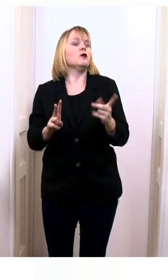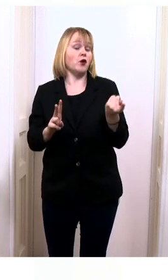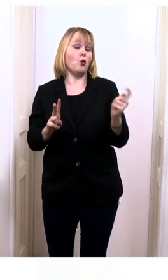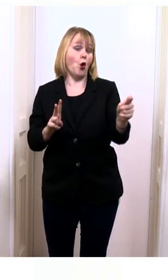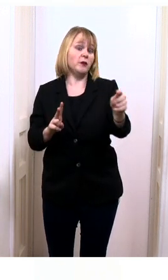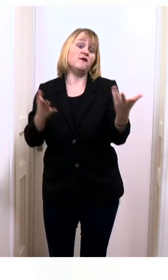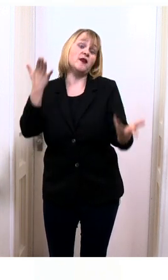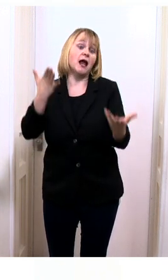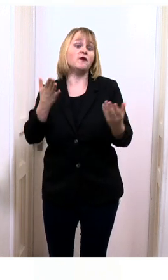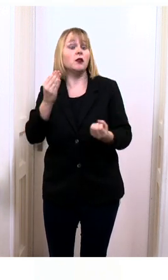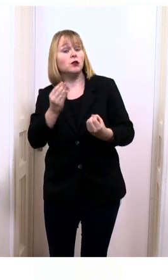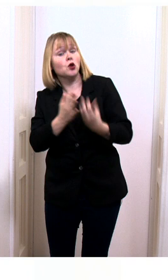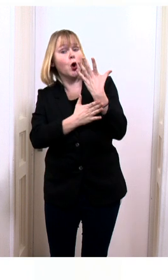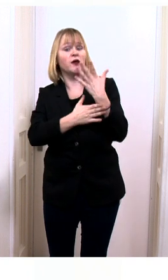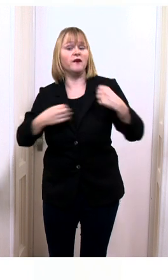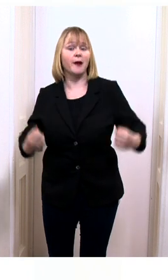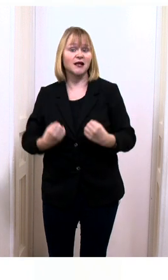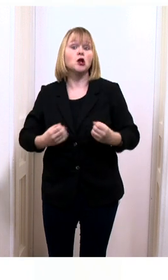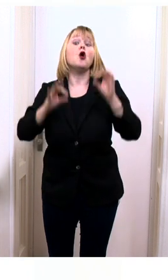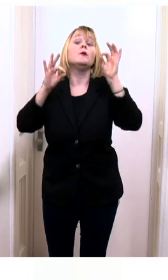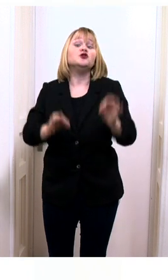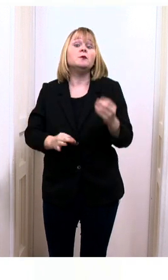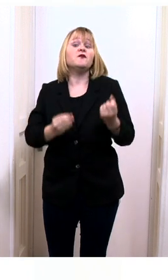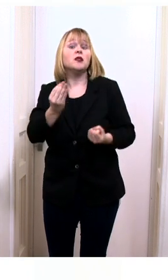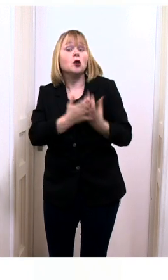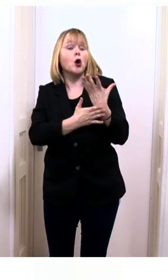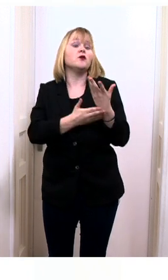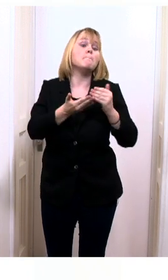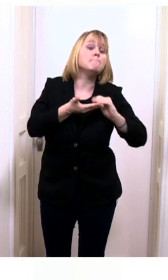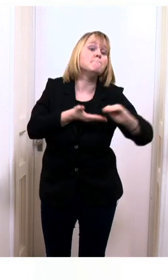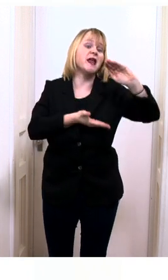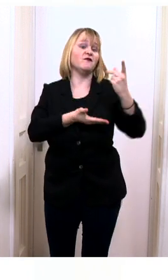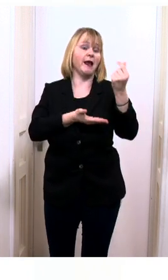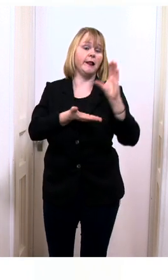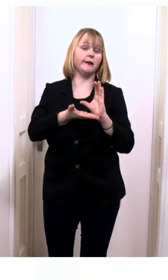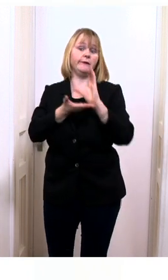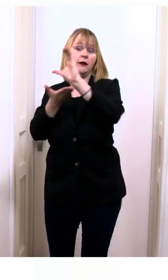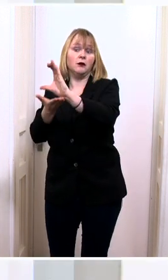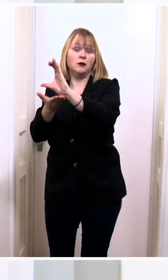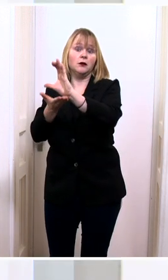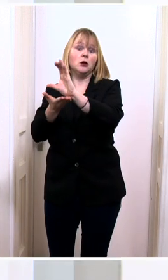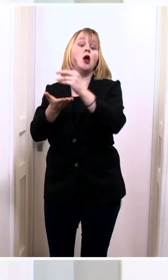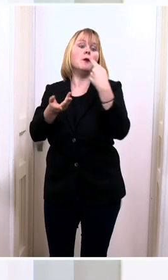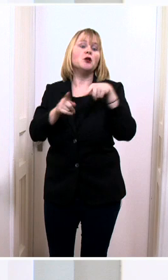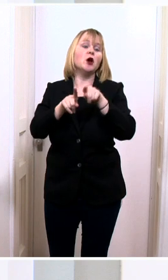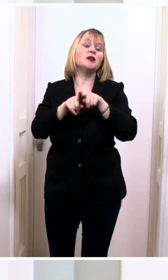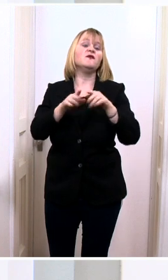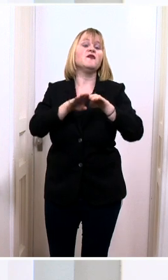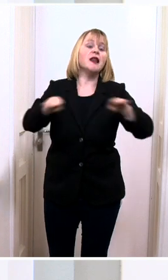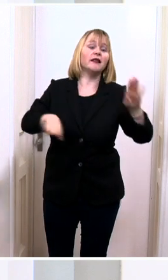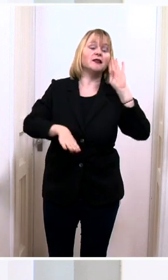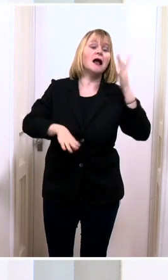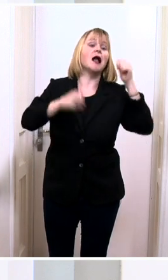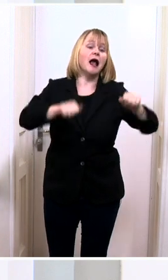Maßnahmen definieren bzw. mehr Mittel für bestehende Maßnahmen beim Landtag beantragen werden. Wie der Regierungschef und